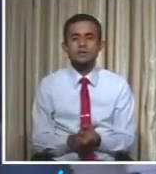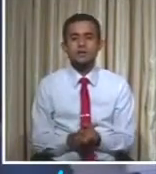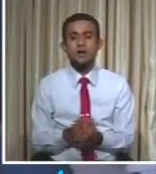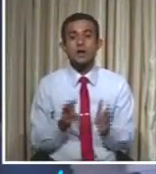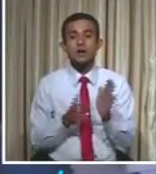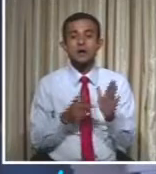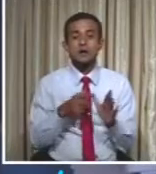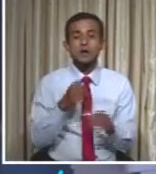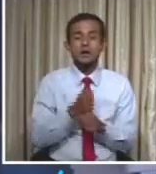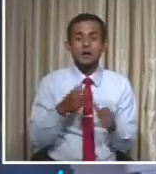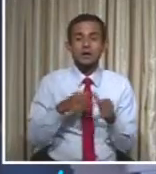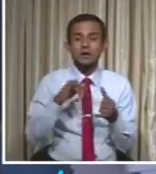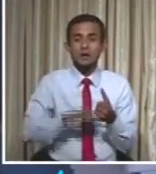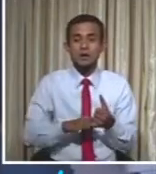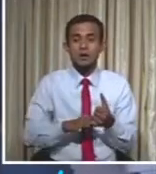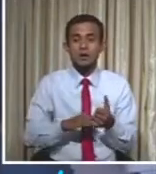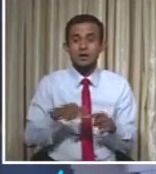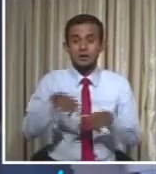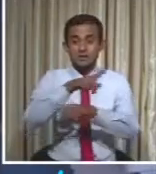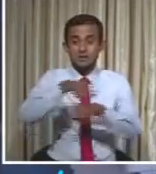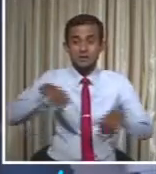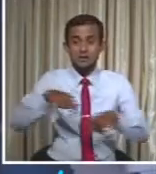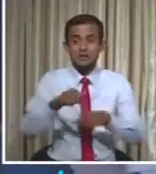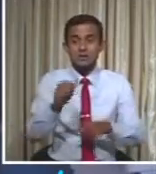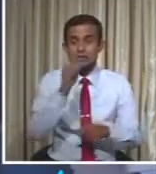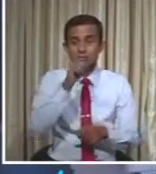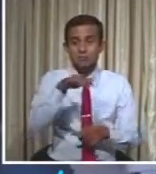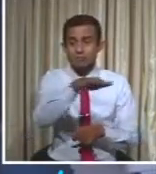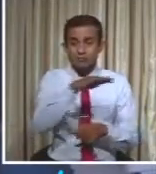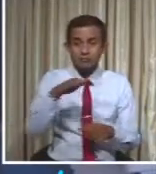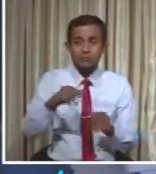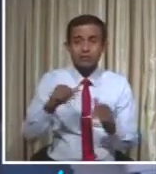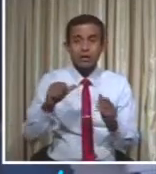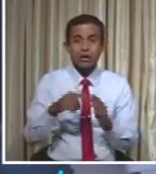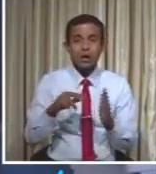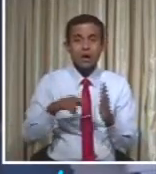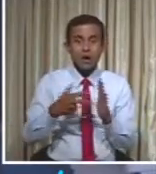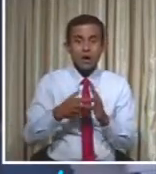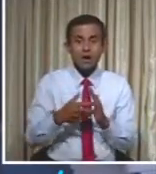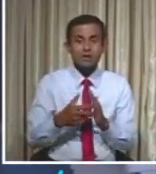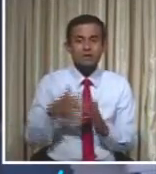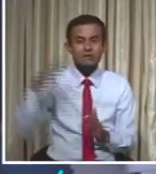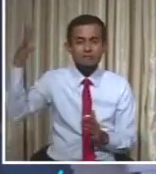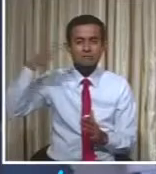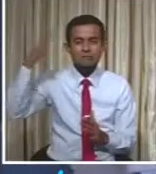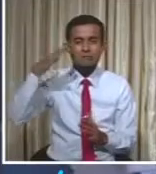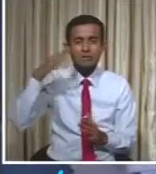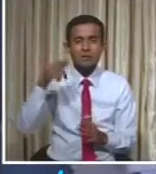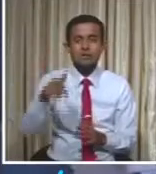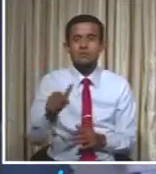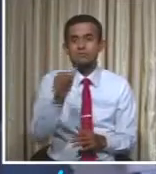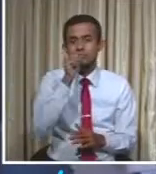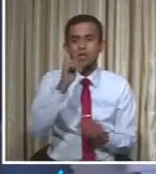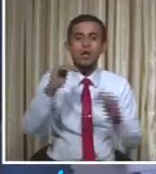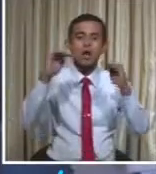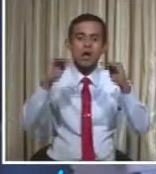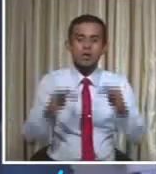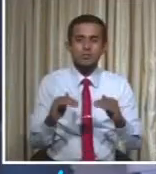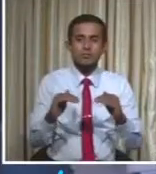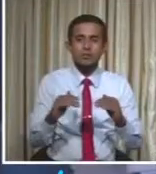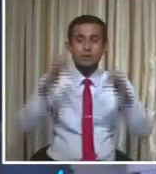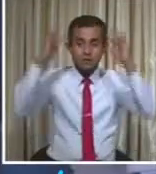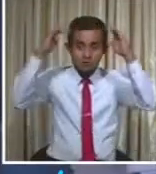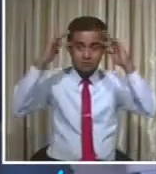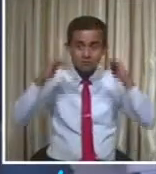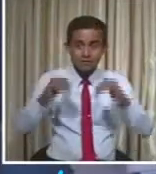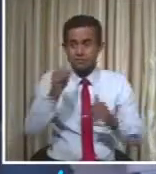නාගසන්දිය ප්‍රදේශයේ තියෙන ප්‍රජා ජල ව්‍යාපෘතියක් තියෙනවා. හැබැයි පායන කාලෙට ඒකේ වතුර හිඳෙනවා. වහින